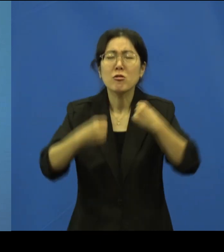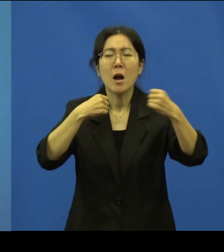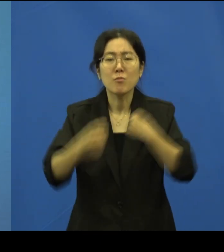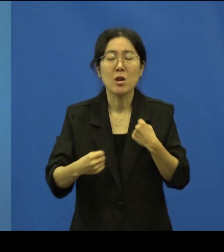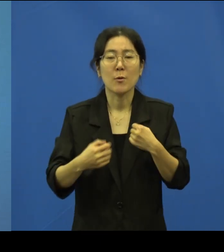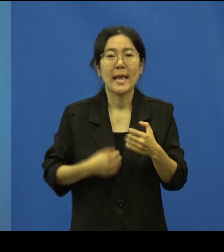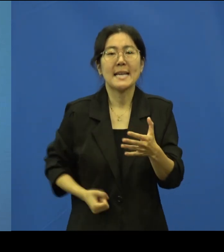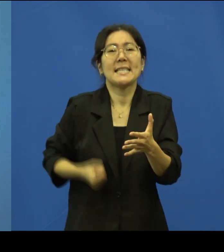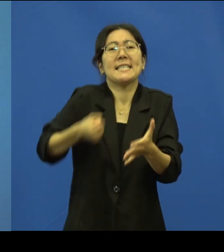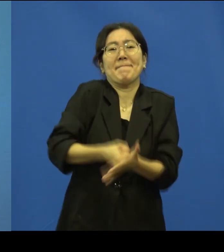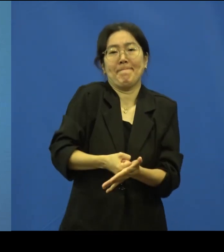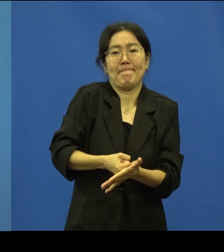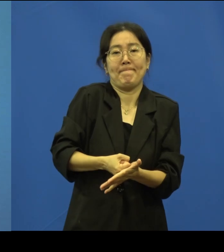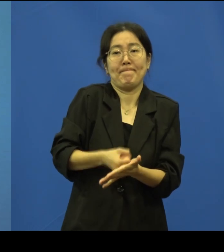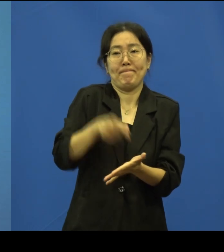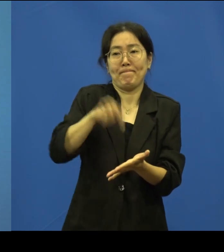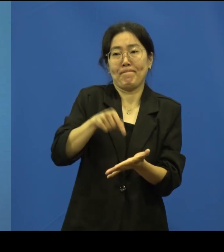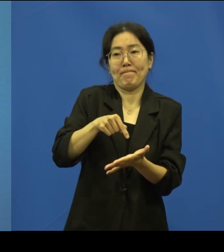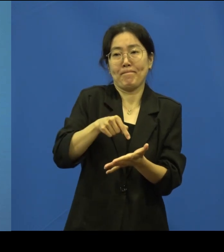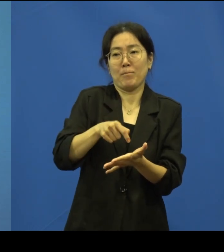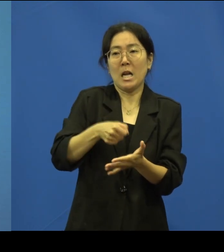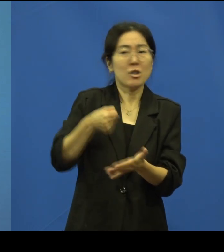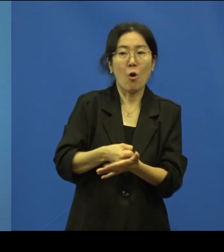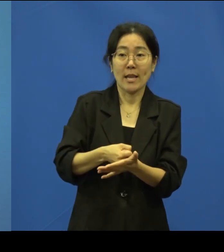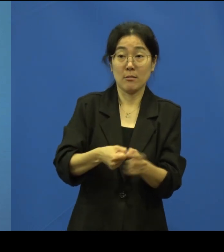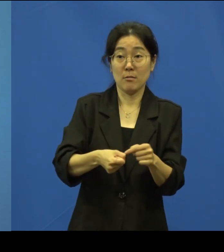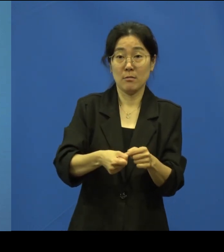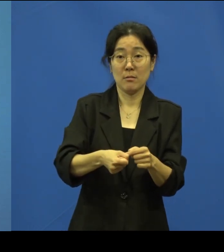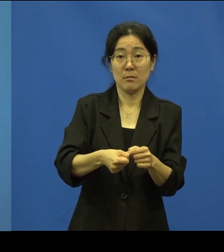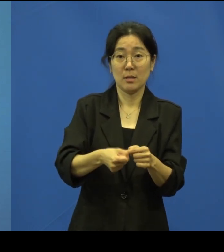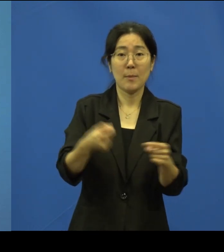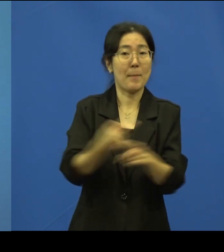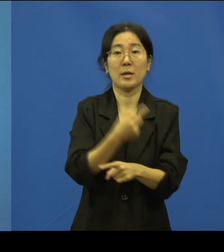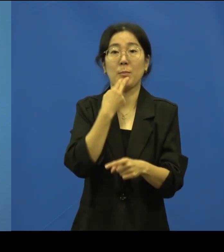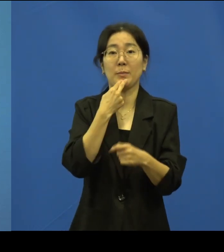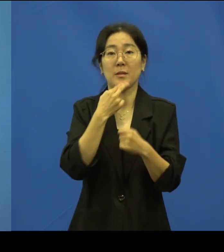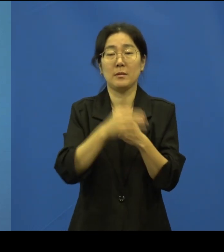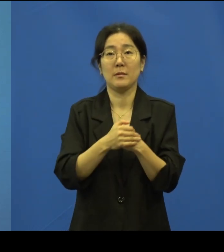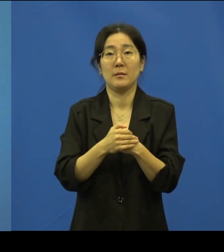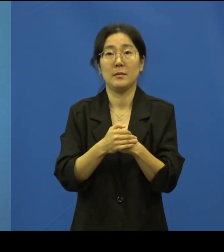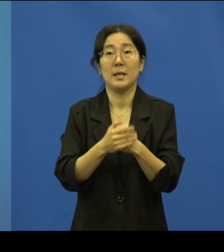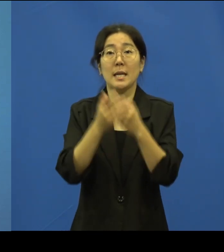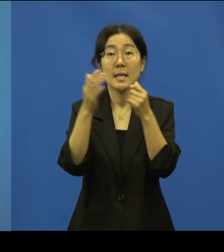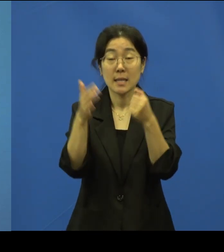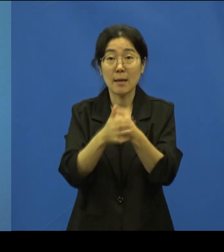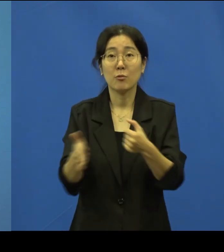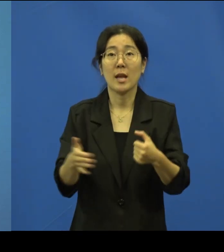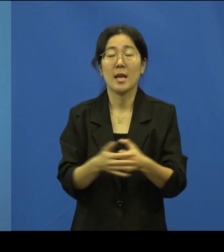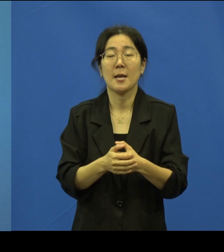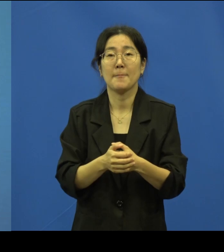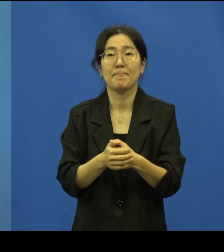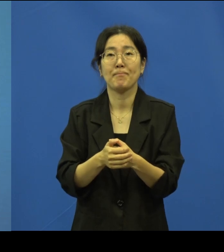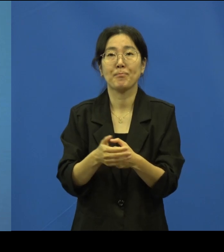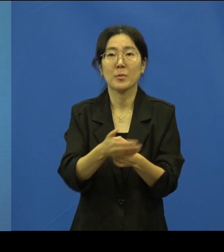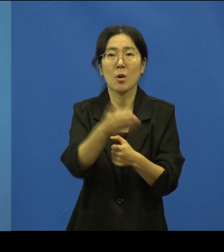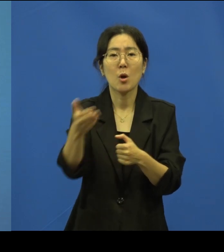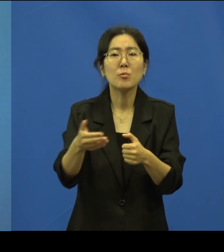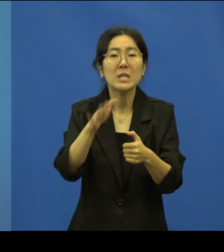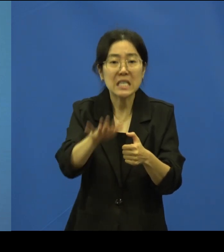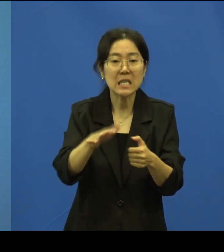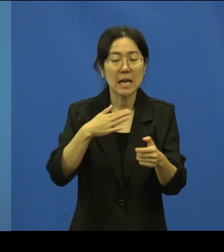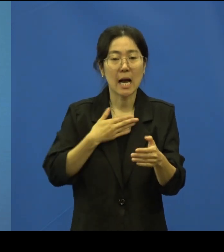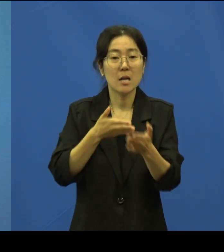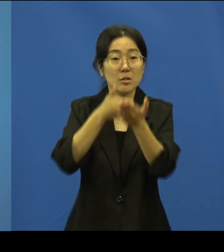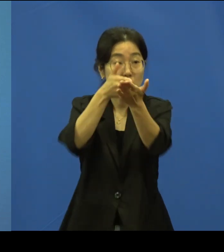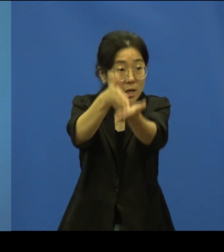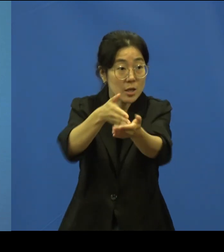이런 기준으로 우리가 신앙생활을 해야 되는데, 그러니까 제가 말씀드린 방식으로 기도 제목을 쓰고 그